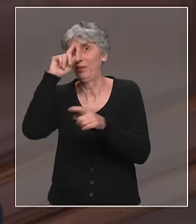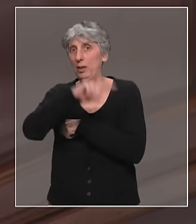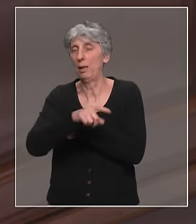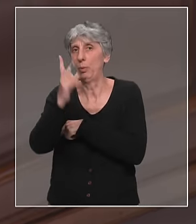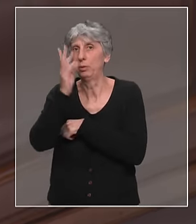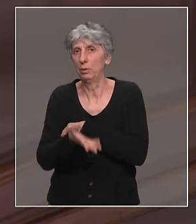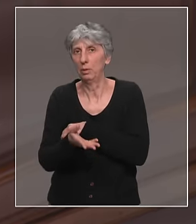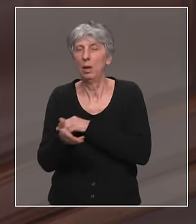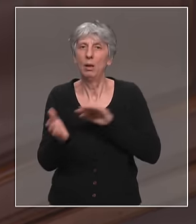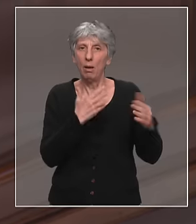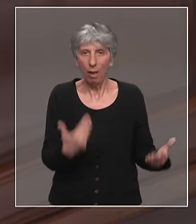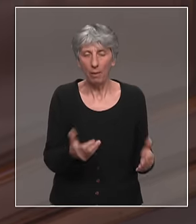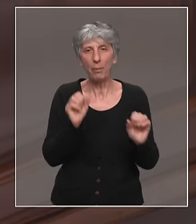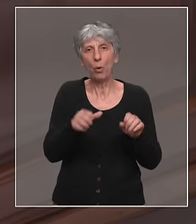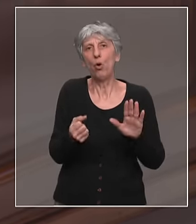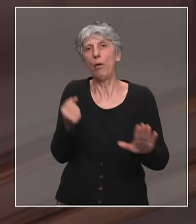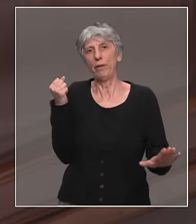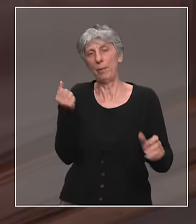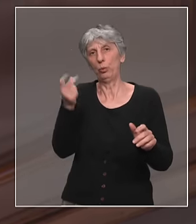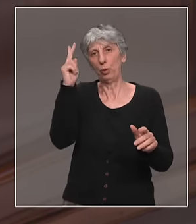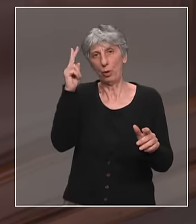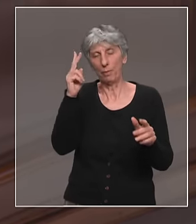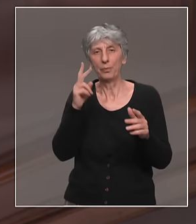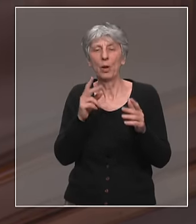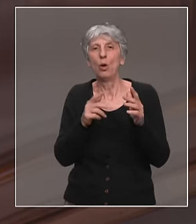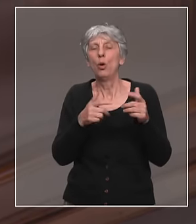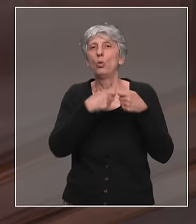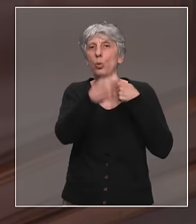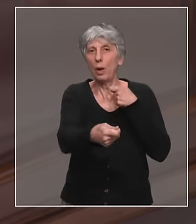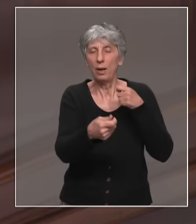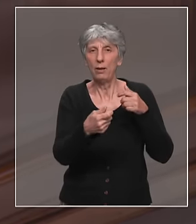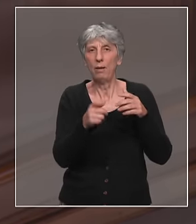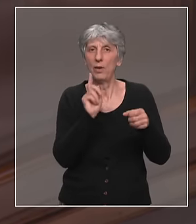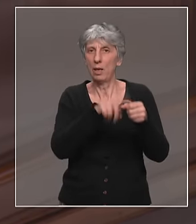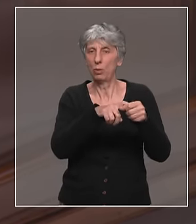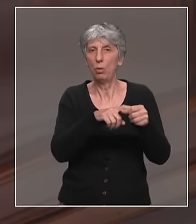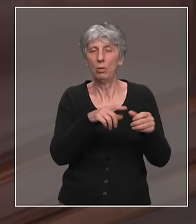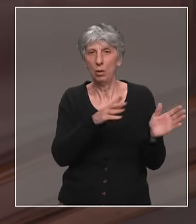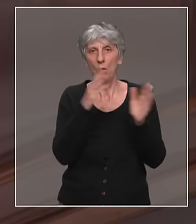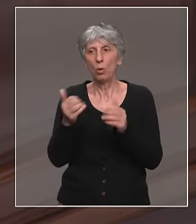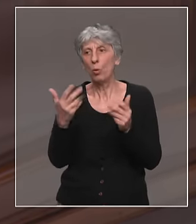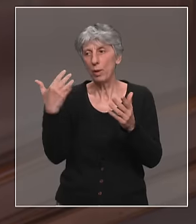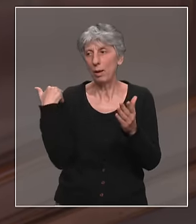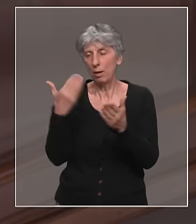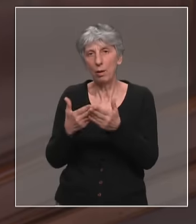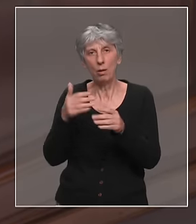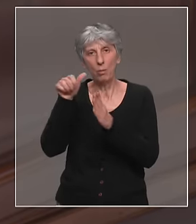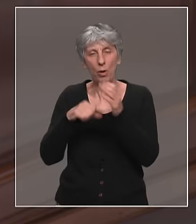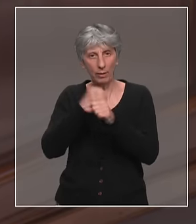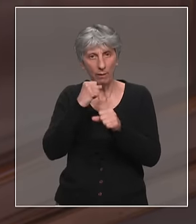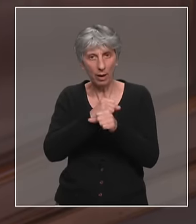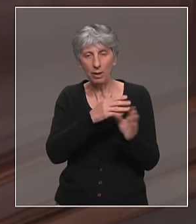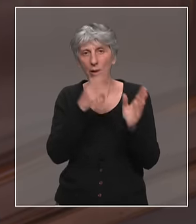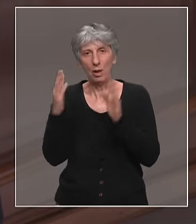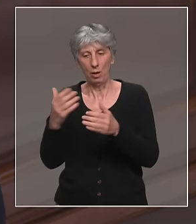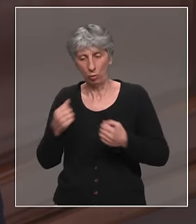différents leviers sur lesquels vous pouvez agir. Il y a la durée d'affiliation, le nombre de mois que vous devez avoir travaillé sur les 2 dernières années. Il y a la durée d'indemnisation, le temps pendant